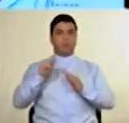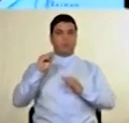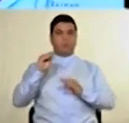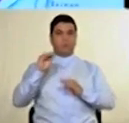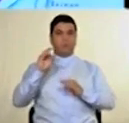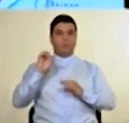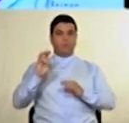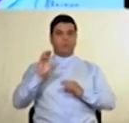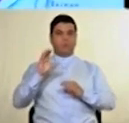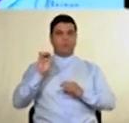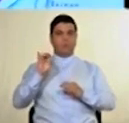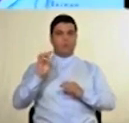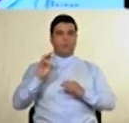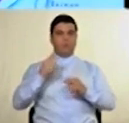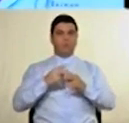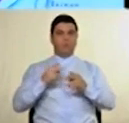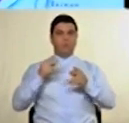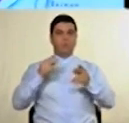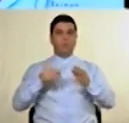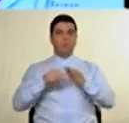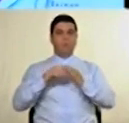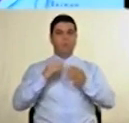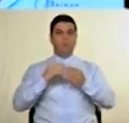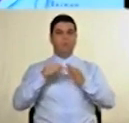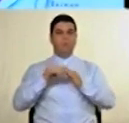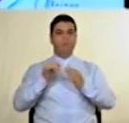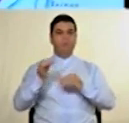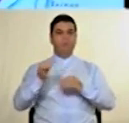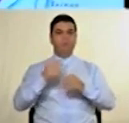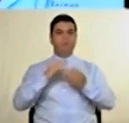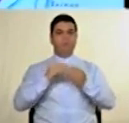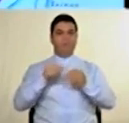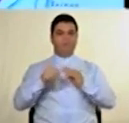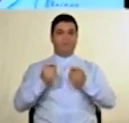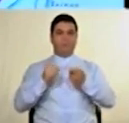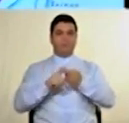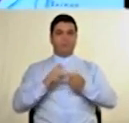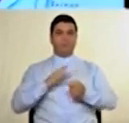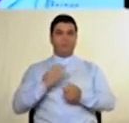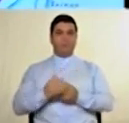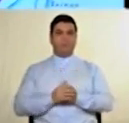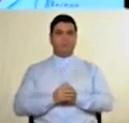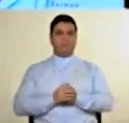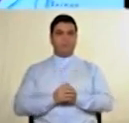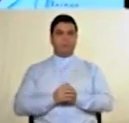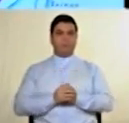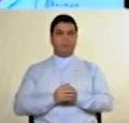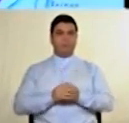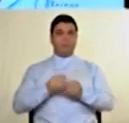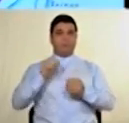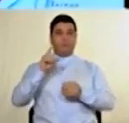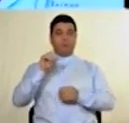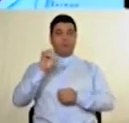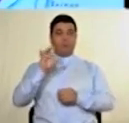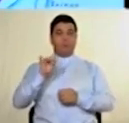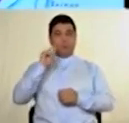Sianning, demak, tashrifi, ya'ni O'rta Osiyo hududlariga o'tishi bilan bog'liq ekan. Ya'ni Hunlar Xitoyning